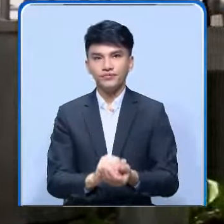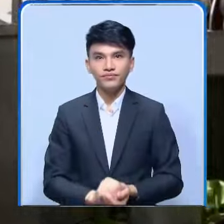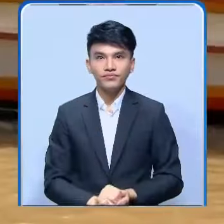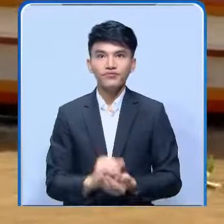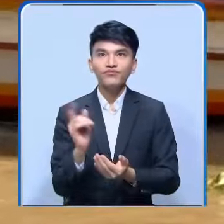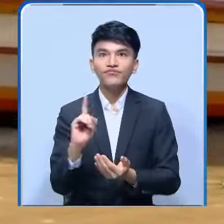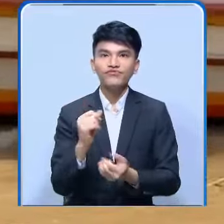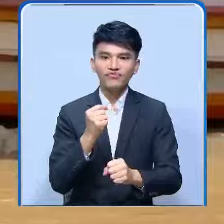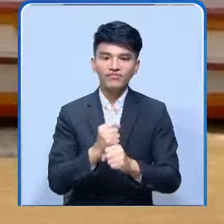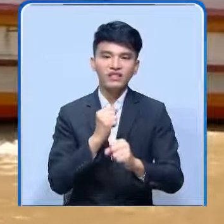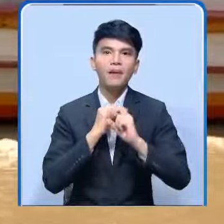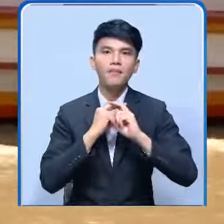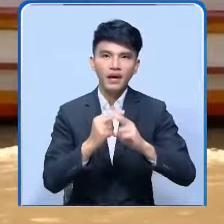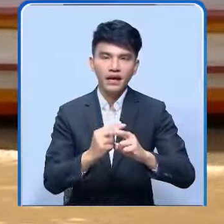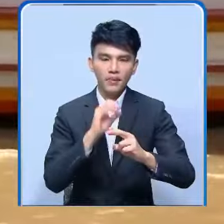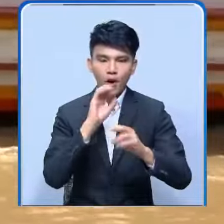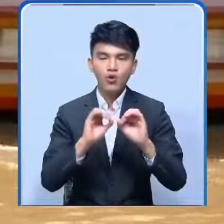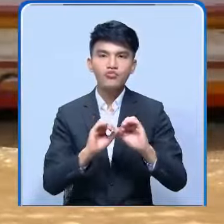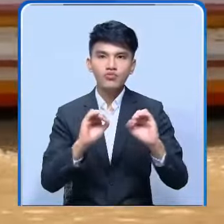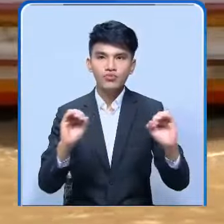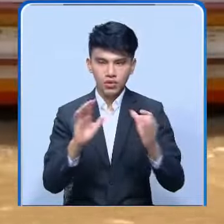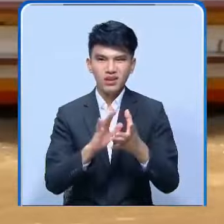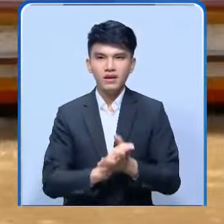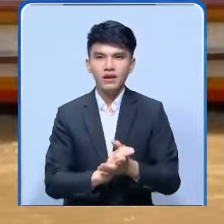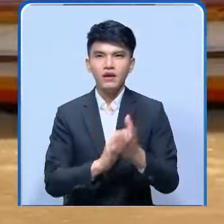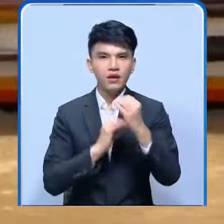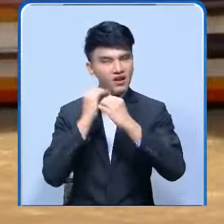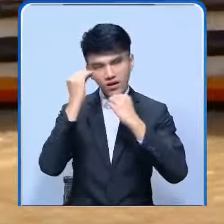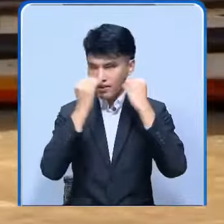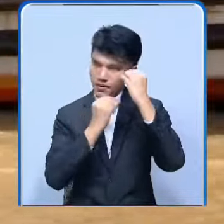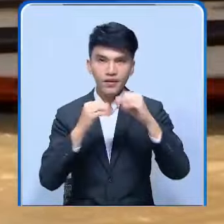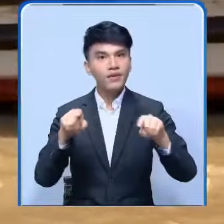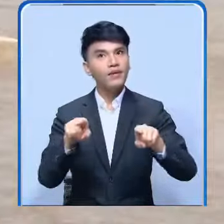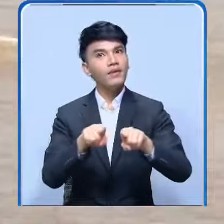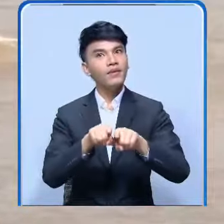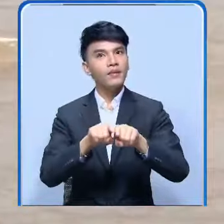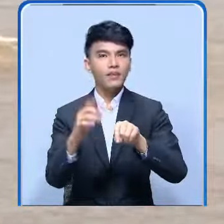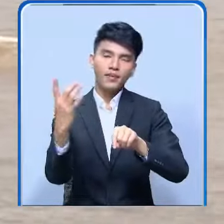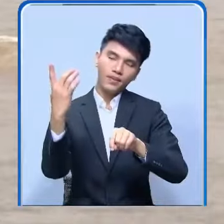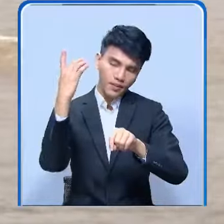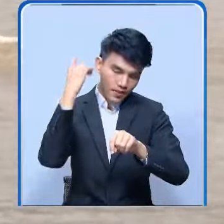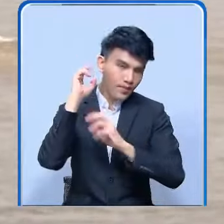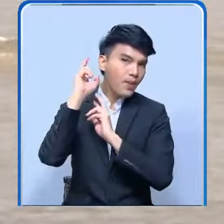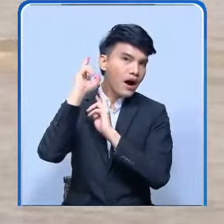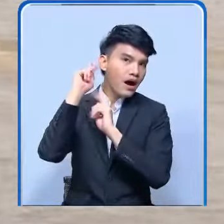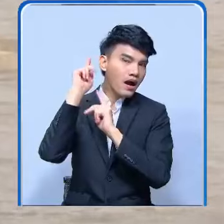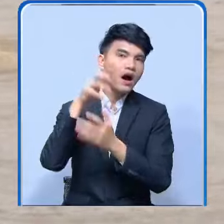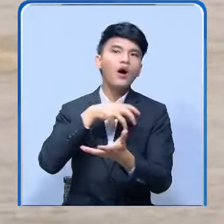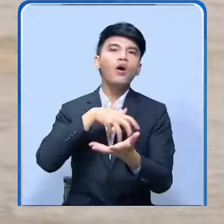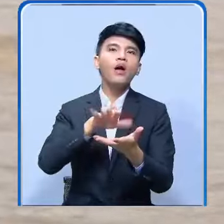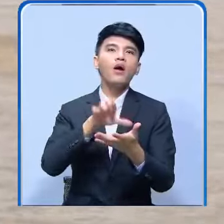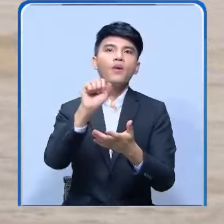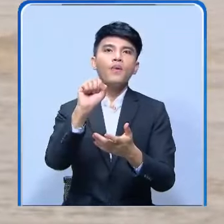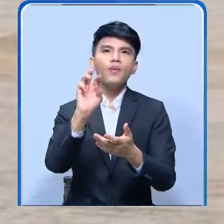ดกันเองแล้วไม่ได้แจ้งอะแล้วก็จะงงๆเลยเหมือนกับกรณีที่เมื่อวานนี้ก็นำเสนอข่าวที่กรรมาธิการวุฒิสภา